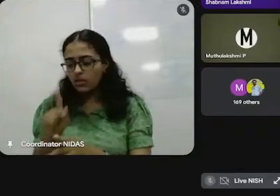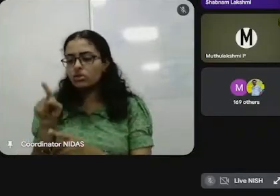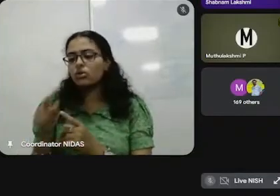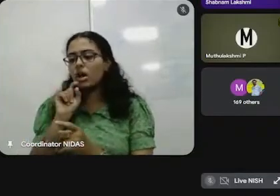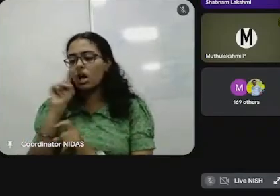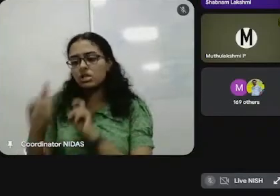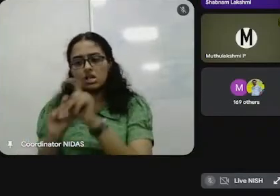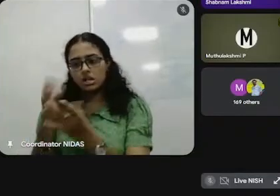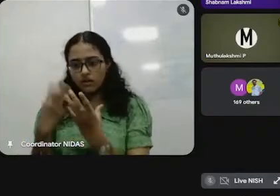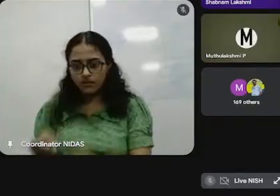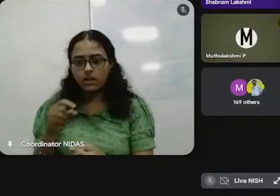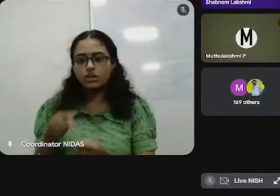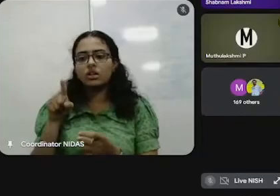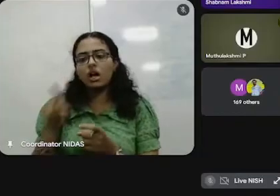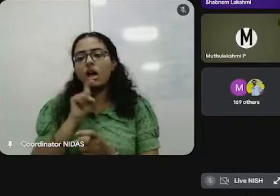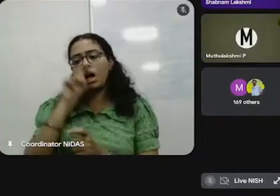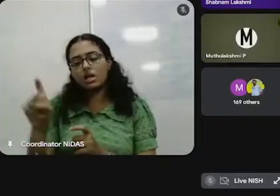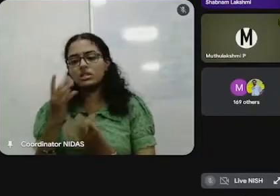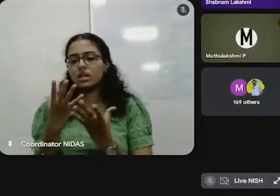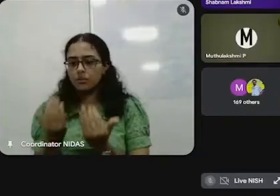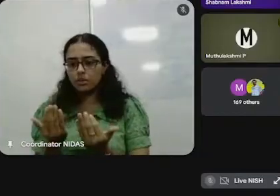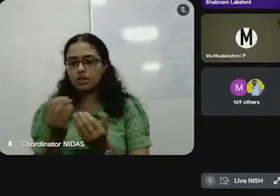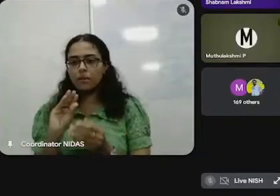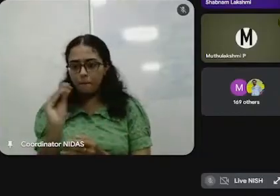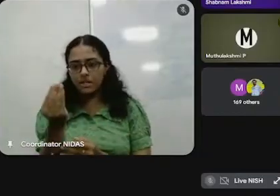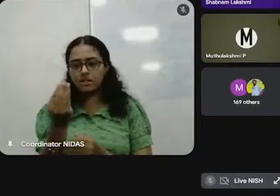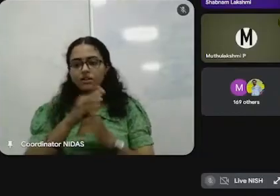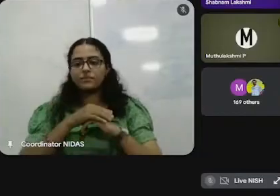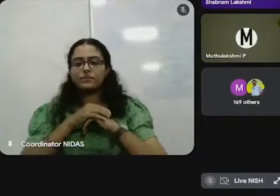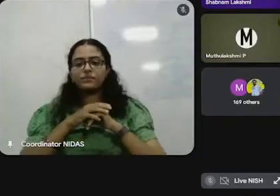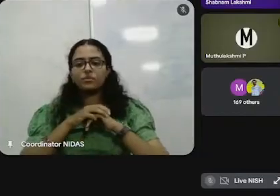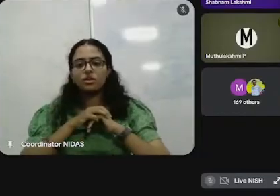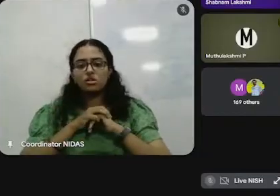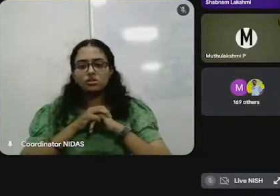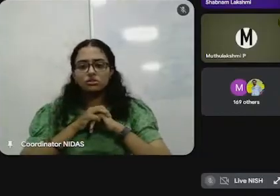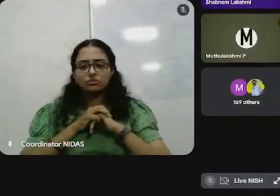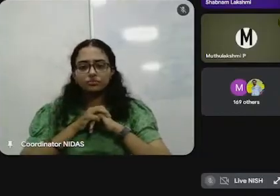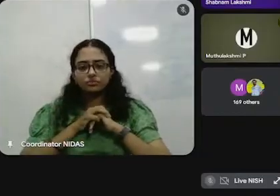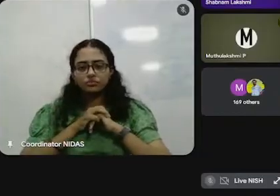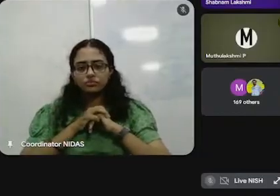പ്രിക്കോഷൻസ് ആണ് നിങ്ങൾക്ക് എടുക്കാൻ പറ്റുന്നുള്ളത് അദ്ദേഹത്തോട് ഡിസ്കസ് ചെയ്യുന്നതാണ് ഉചിതം.